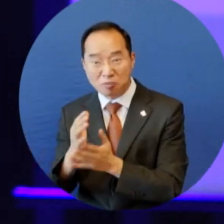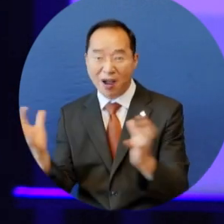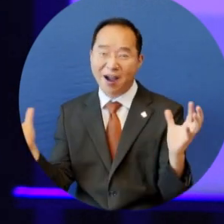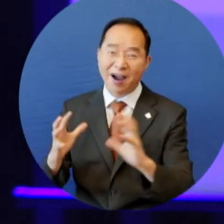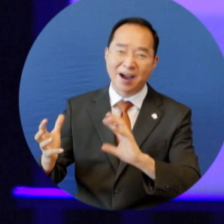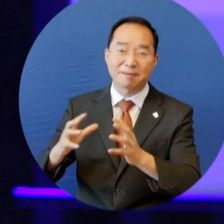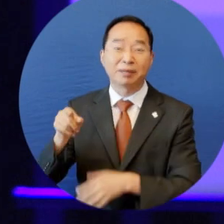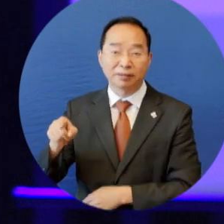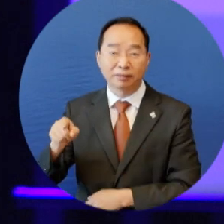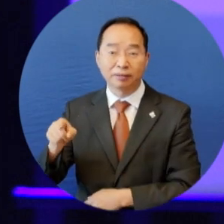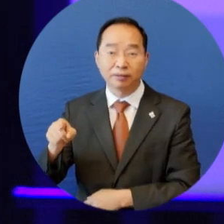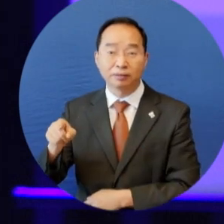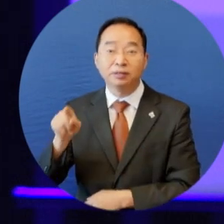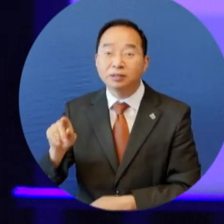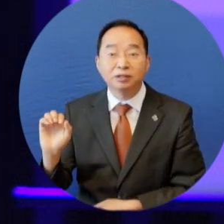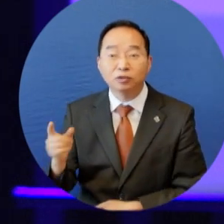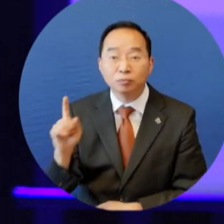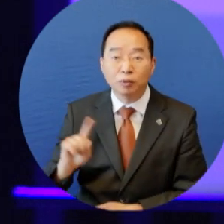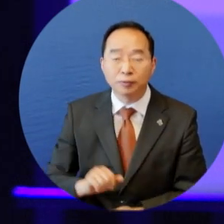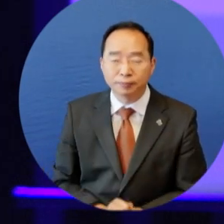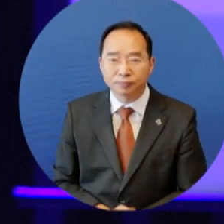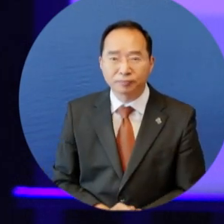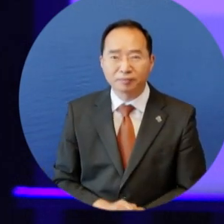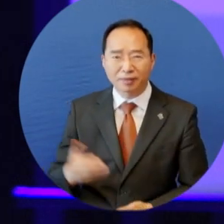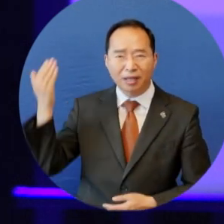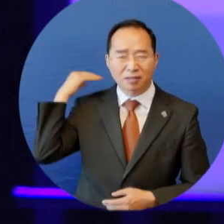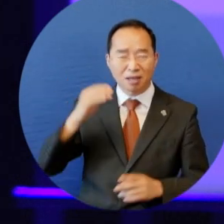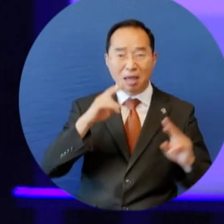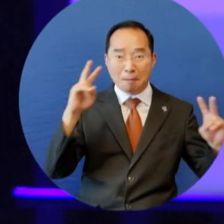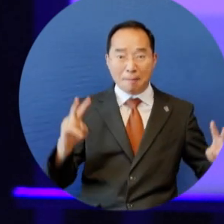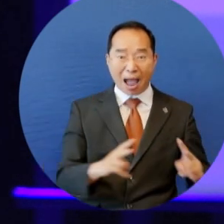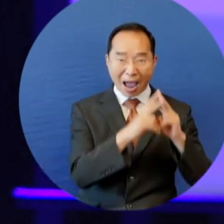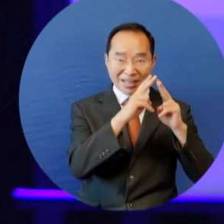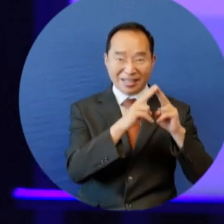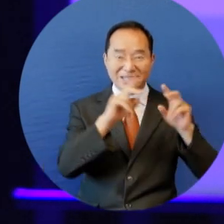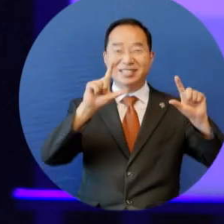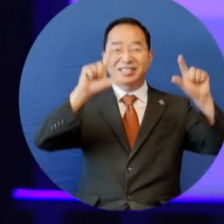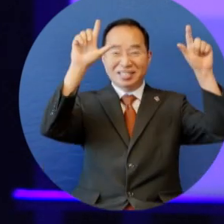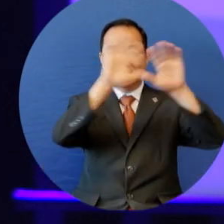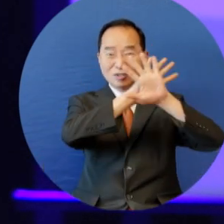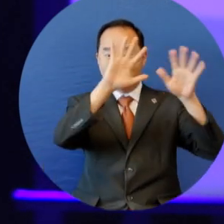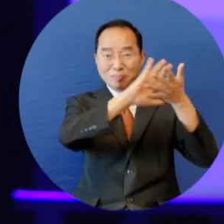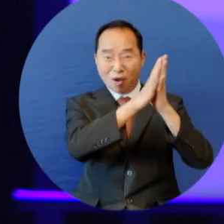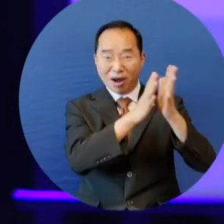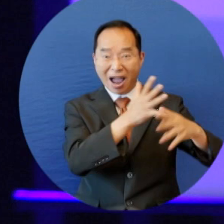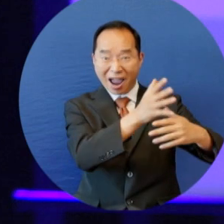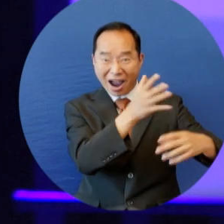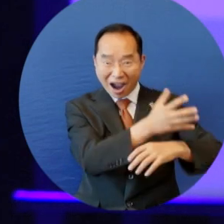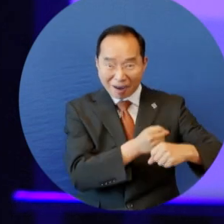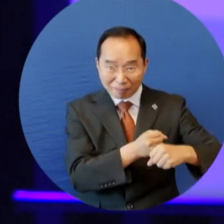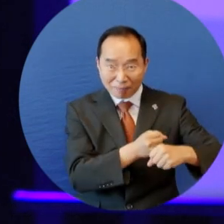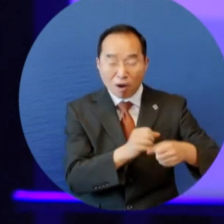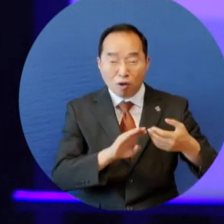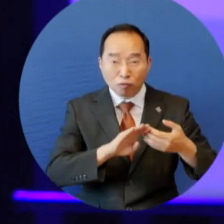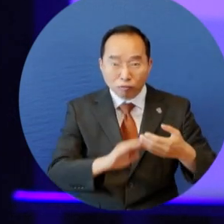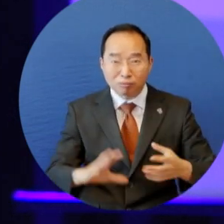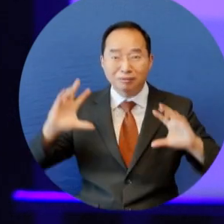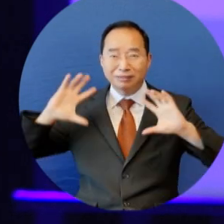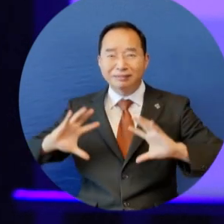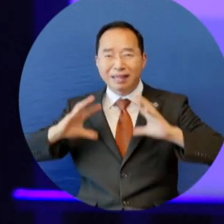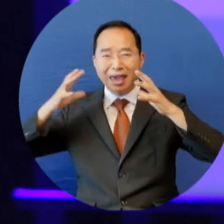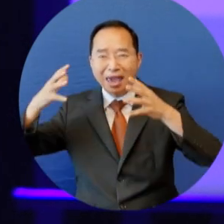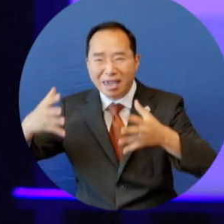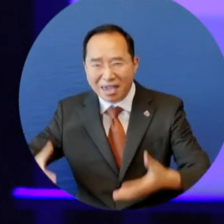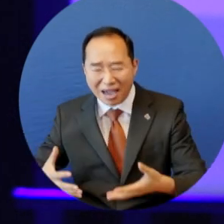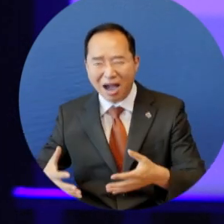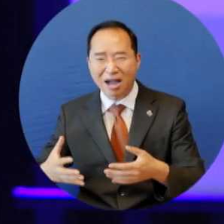모였습니다. 이런 아젠다를 내건게 된 거는요. 파리 기후변화 협정 이후에 전 세계가 온실가스 감축을